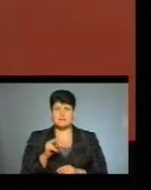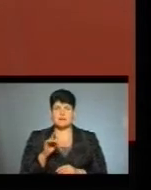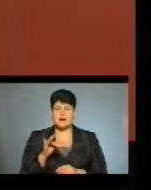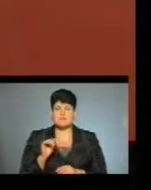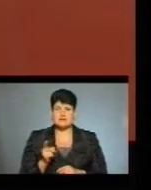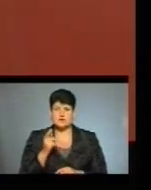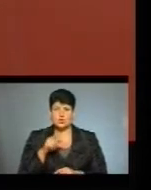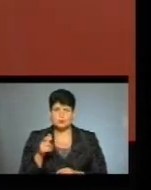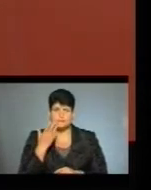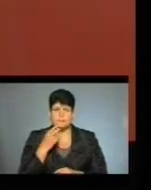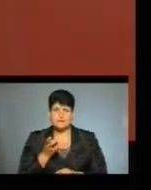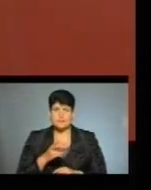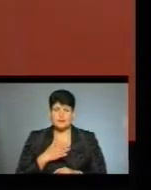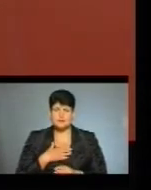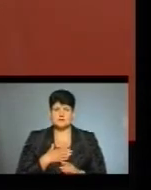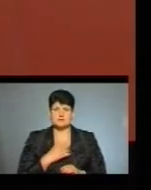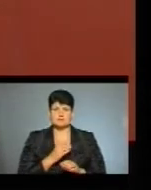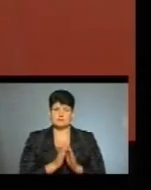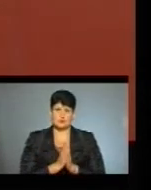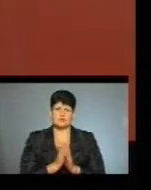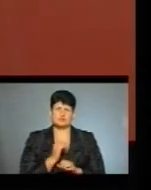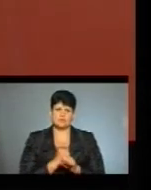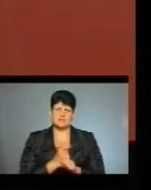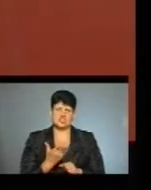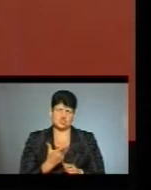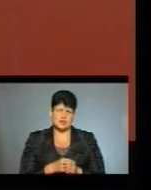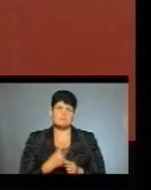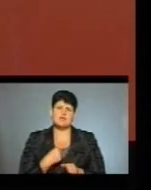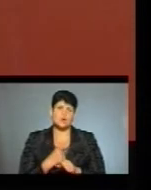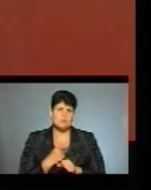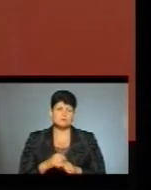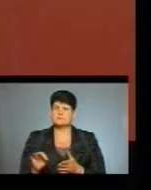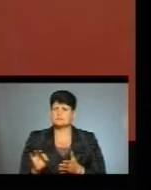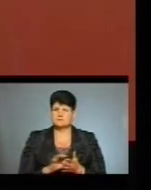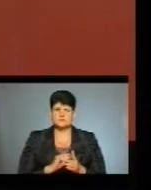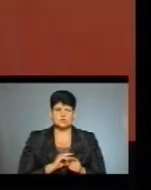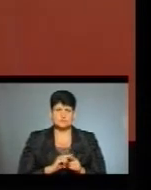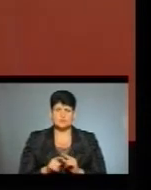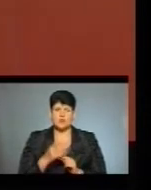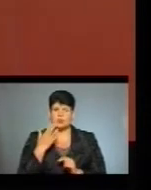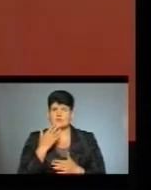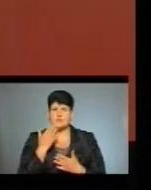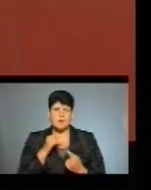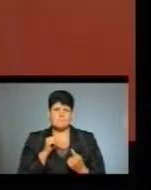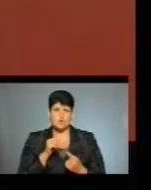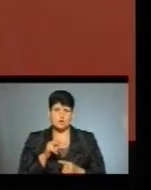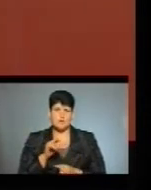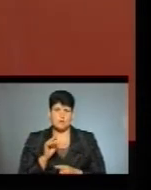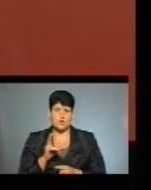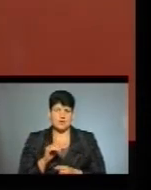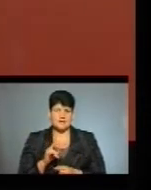приходять люди до нас з проханням зробити таке щеплення, ми його робимо негайно, коли немає протипоказів.